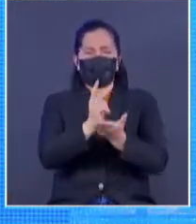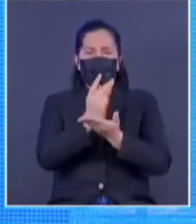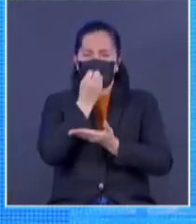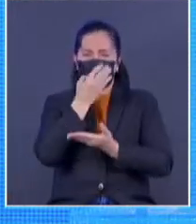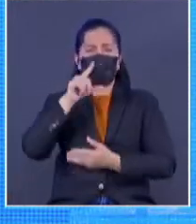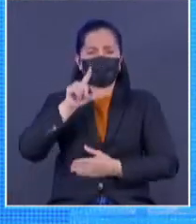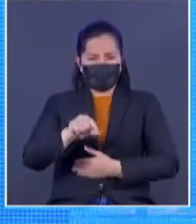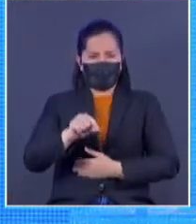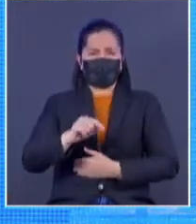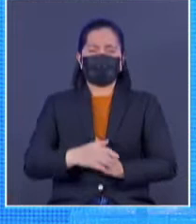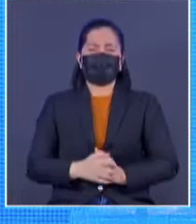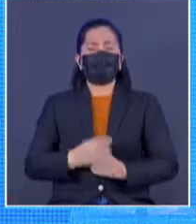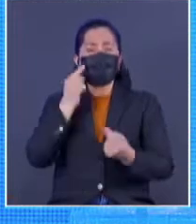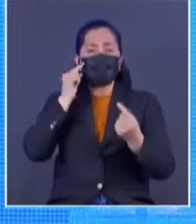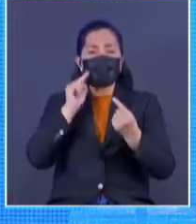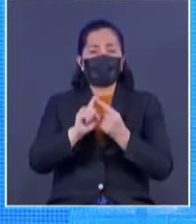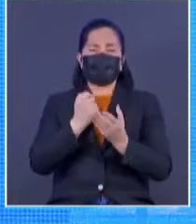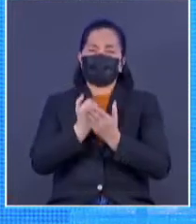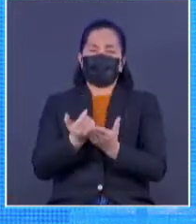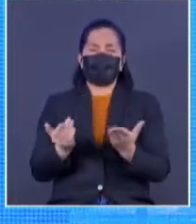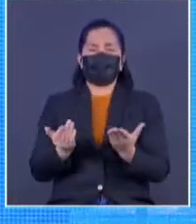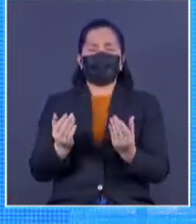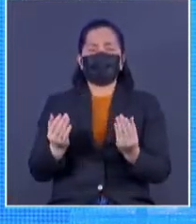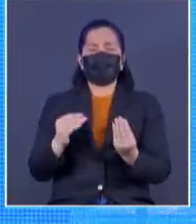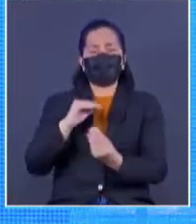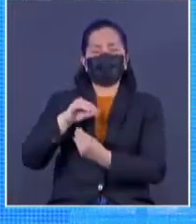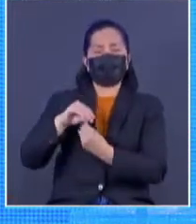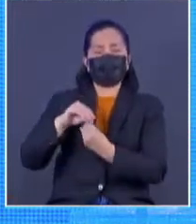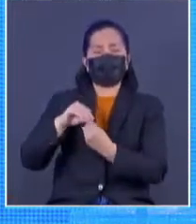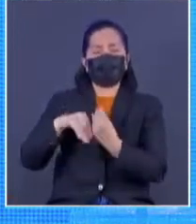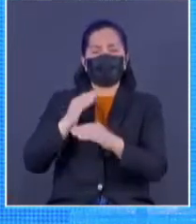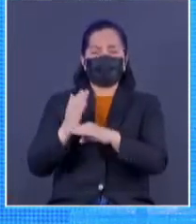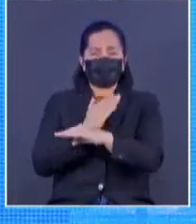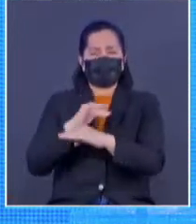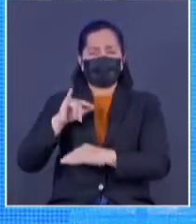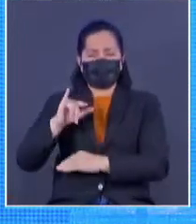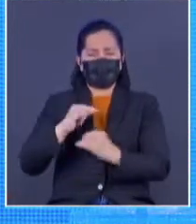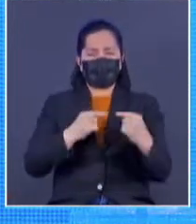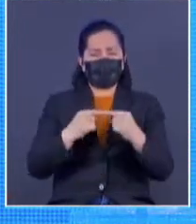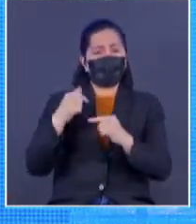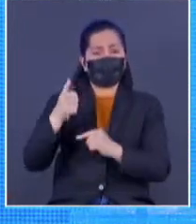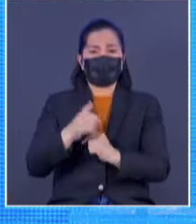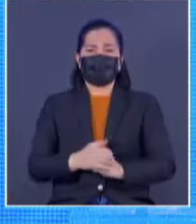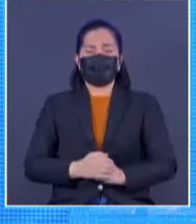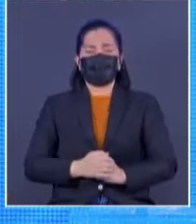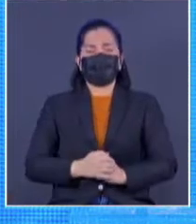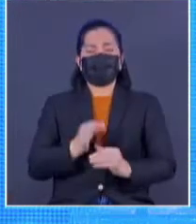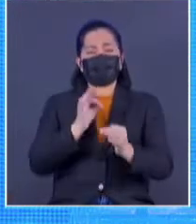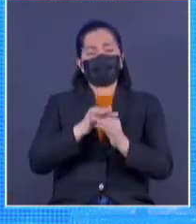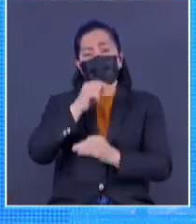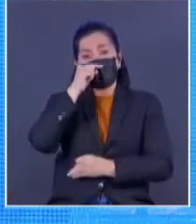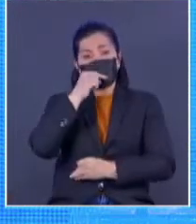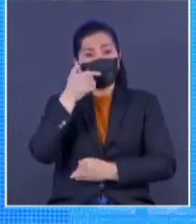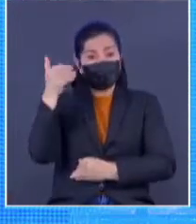ต่ำจากภาครัฐเนี่ยเพื่อมาสนับสนุนการอุ้มประคองธุรกิจการบินให้อยู่ต่อไปได้ปรากฏว่าทางทอท.รวม